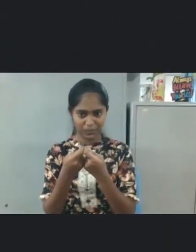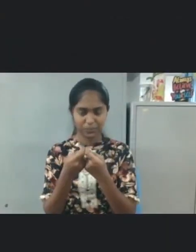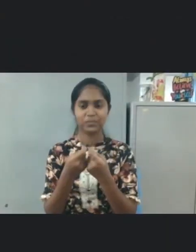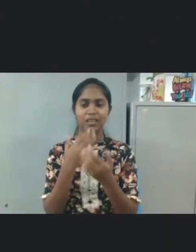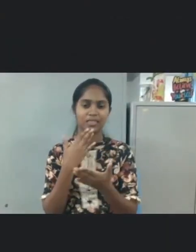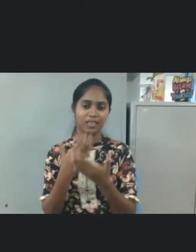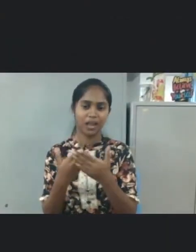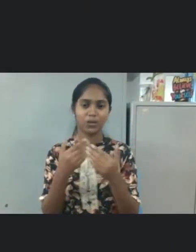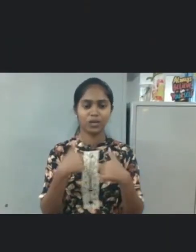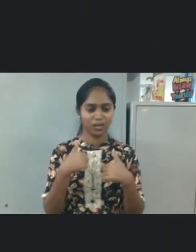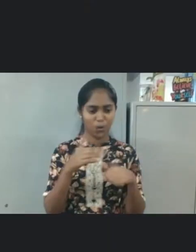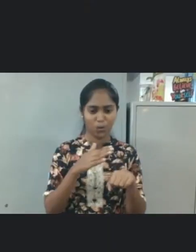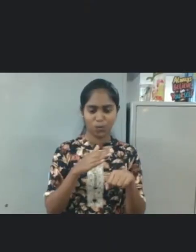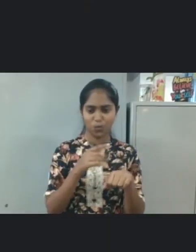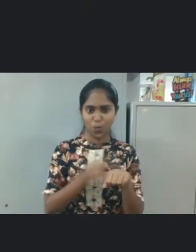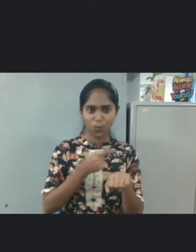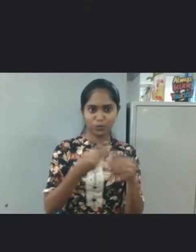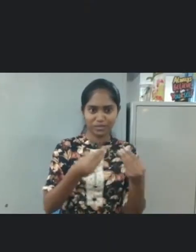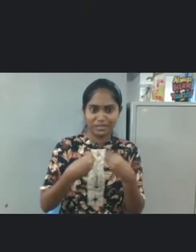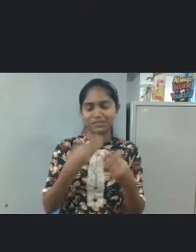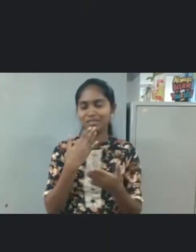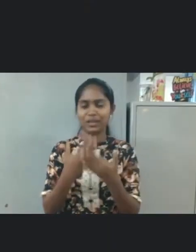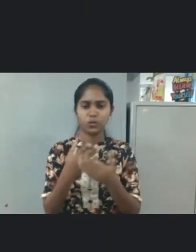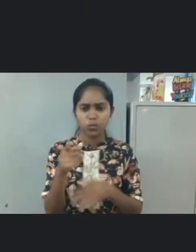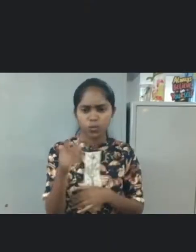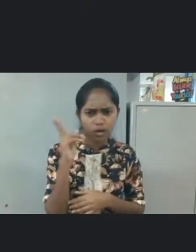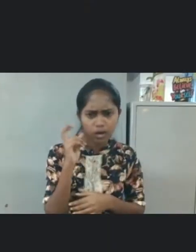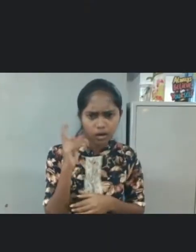തന്നതിൽ പ്രത്യേകം നന്ദി പറയുന്നു. കേൾക്കാമല്ലോ അല്ലേ?